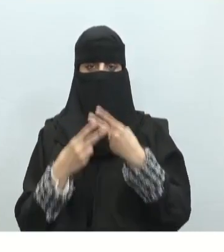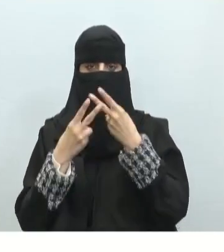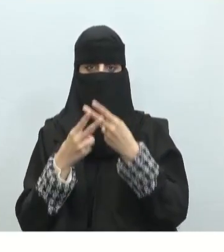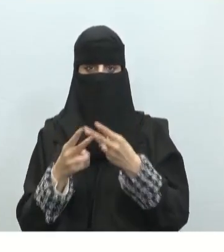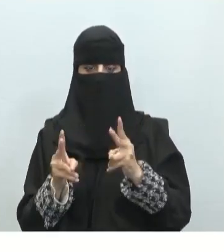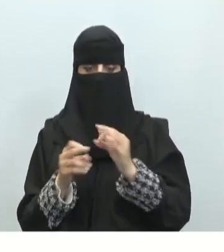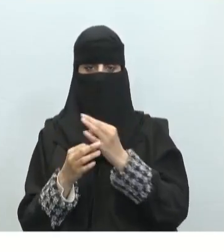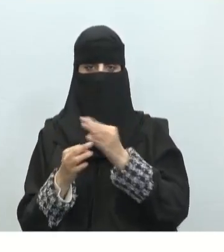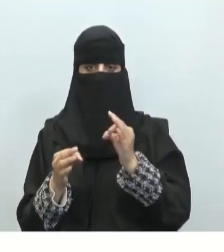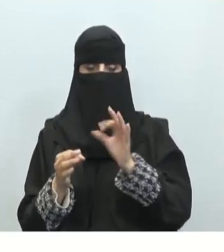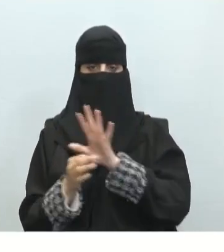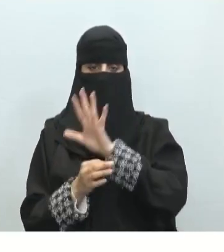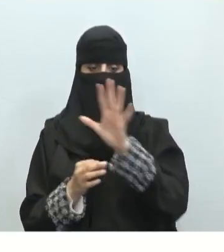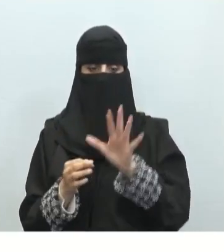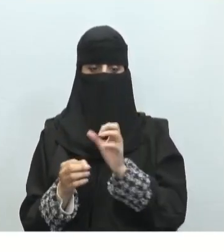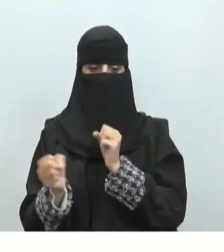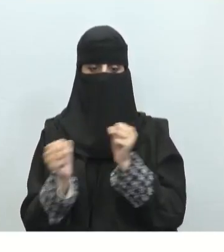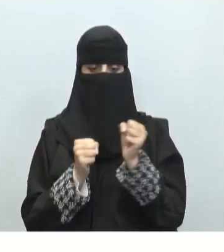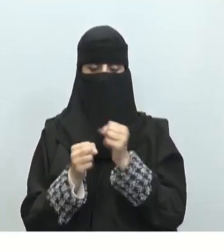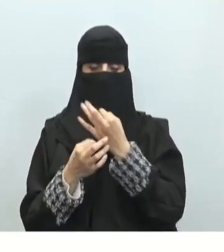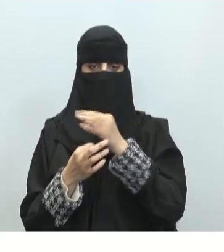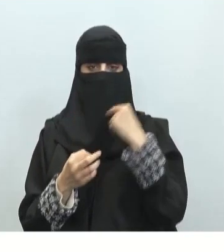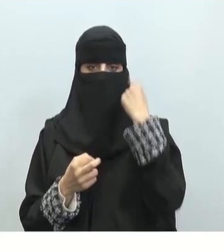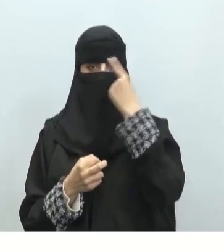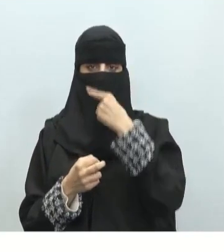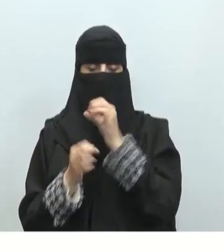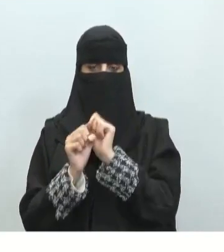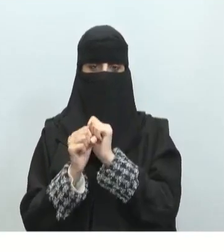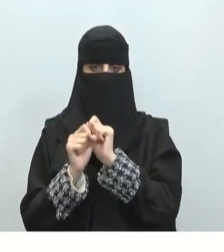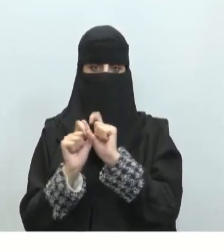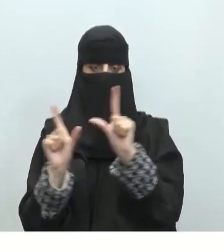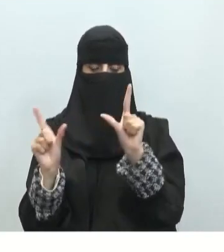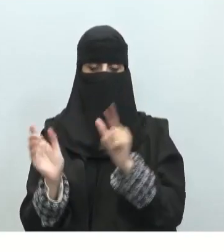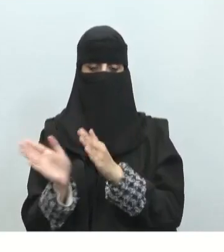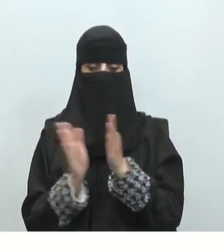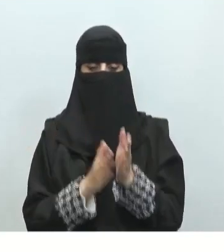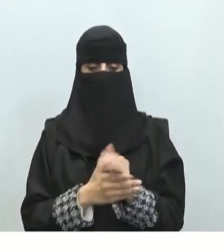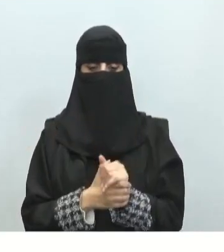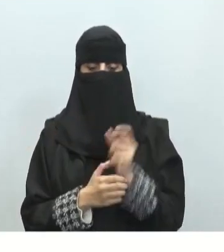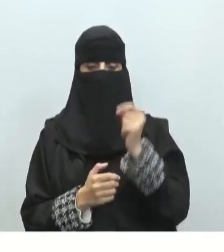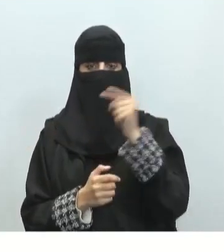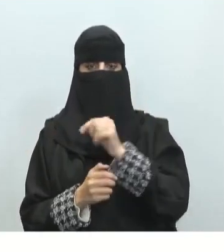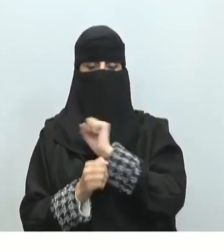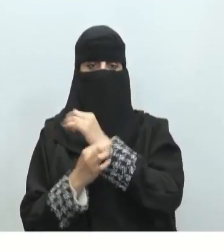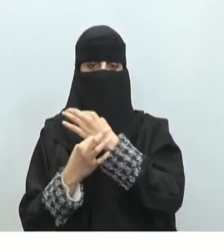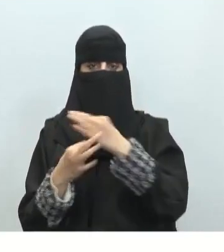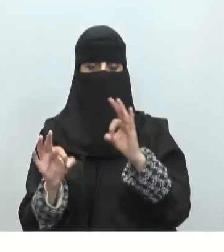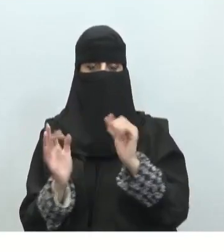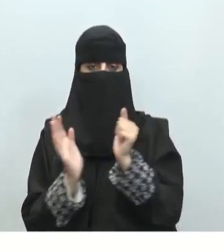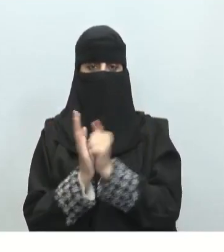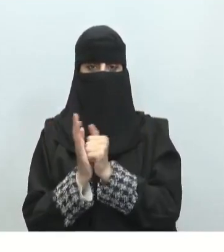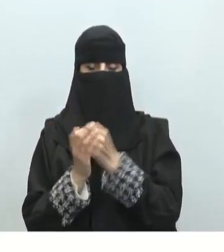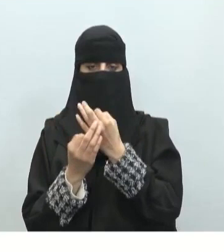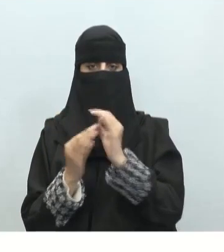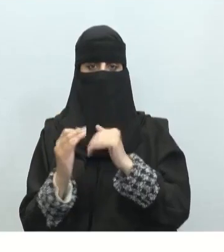الجميع وبدات مظاهر العيد على كل وجوه وفي كل البيوت